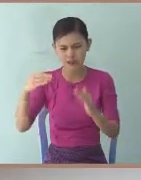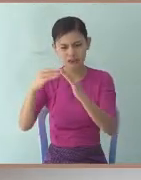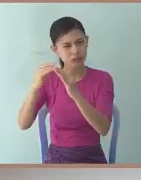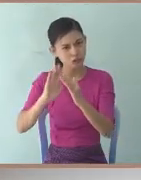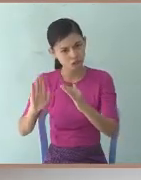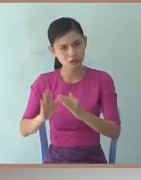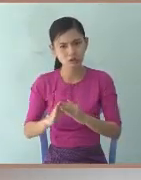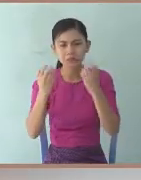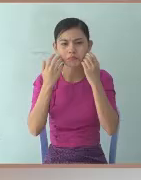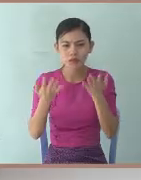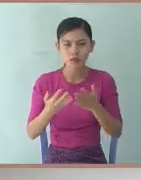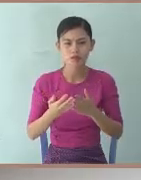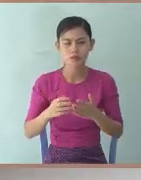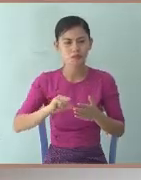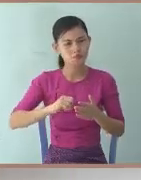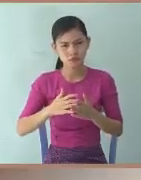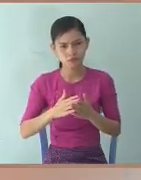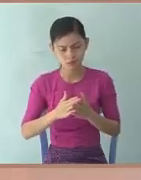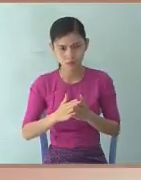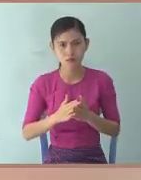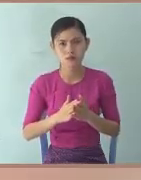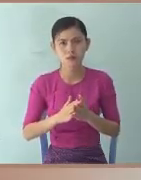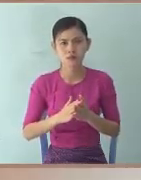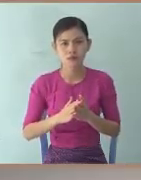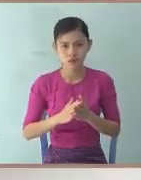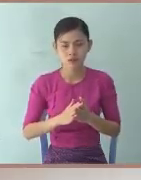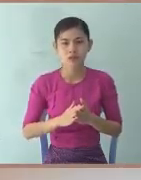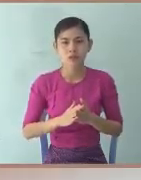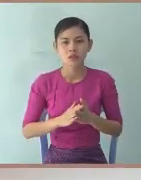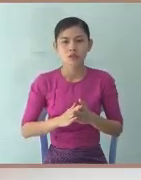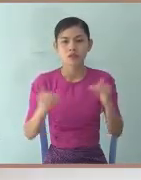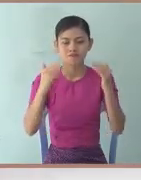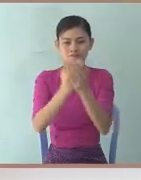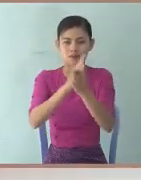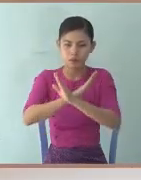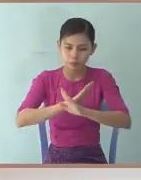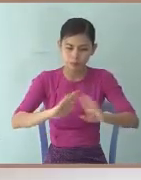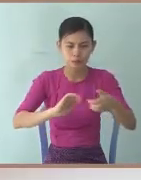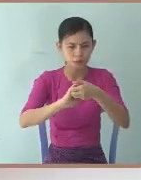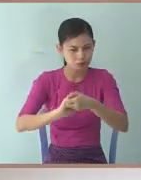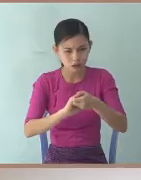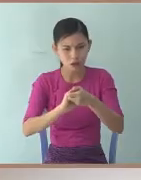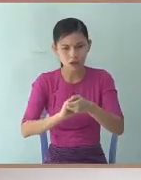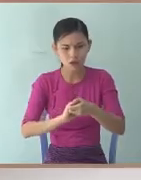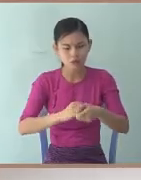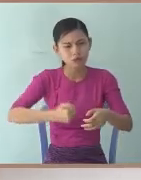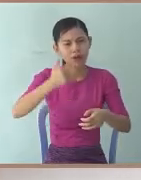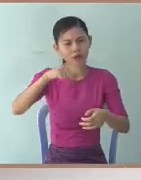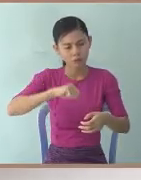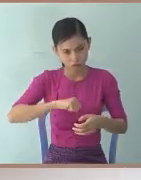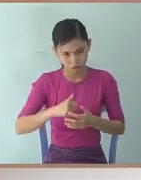IDB ဖြစ်နေတာခုအဲဆိုဓာတ်တွေကိုဘယ်လိုဖြည့်ရှင်းပေးမလဲဓာတ်တွေကိုကျွန်တော်အတိအကအငင်းချိုင်းပြီးတော့အမျိုးသားပြန်လဲသိမြင်ရေးဓာတ်တွေကိုကျွန်တော်ဖြည့်စ